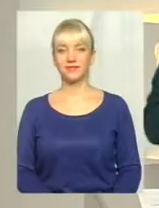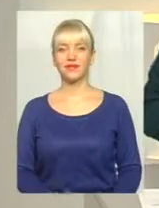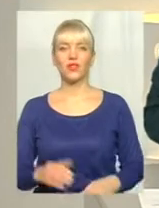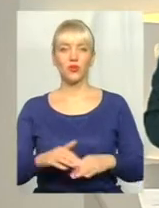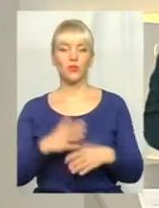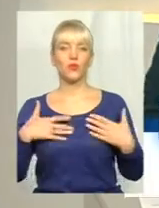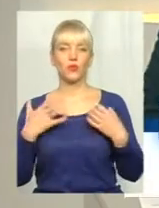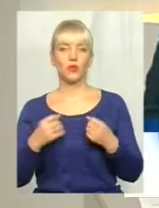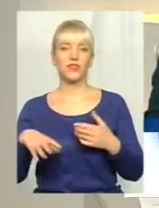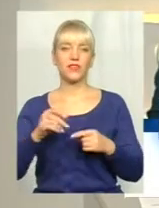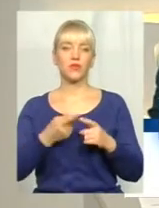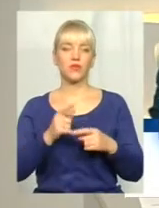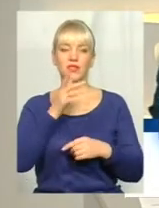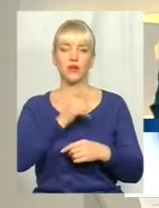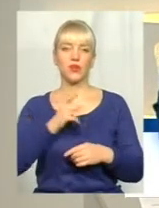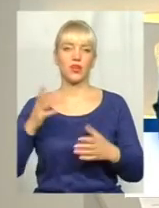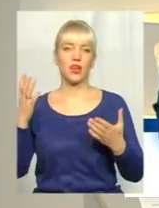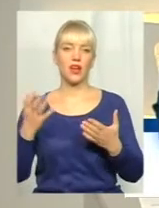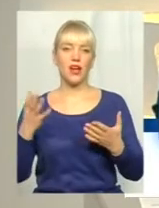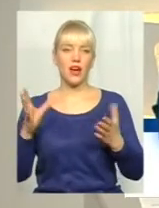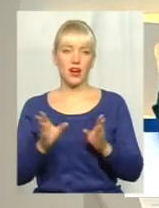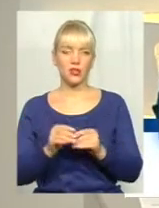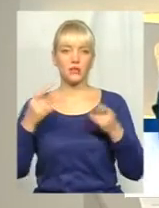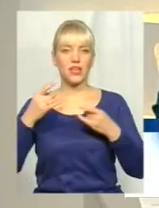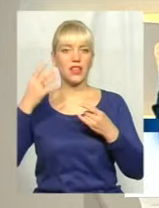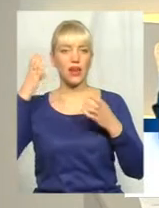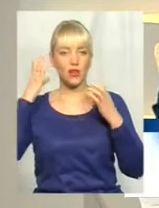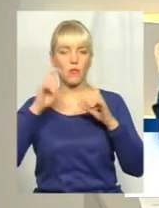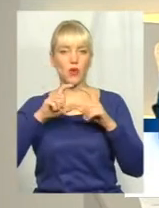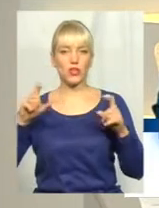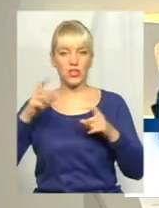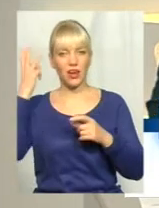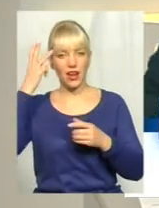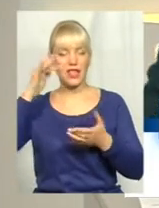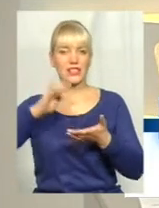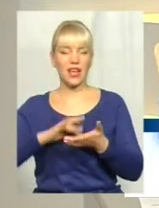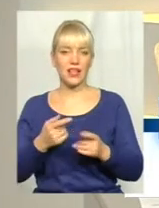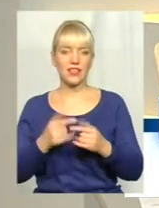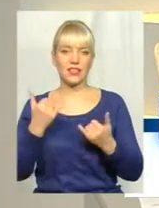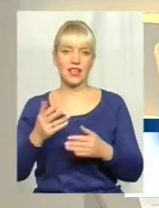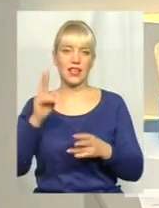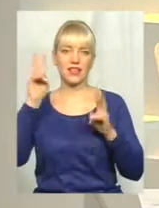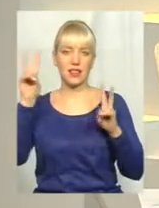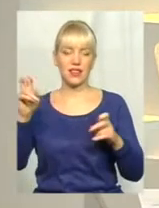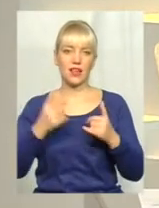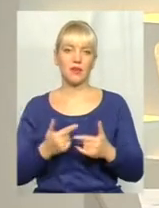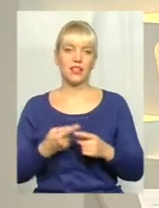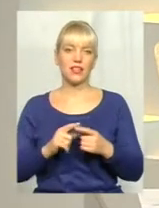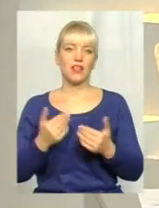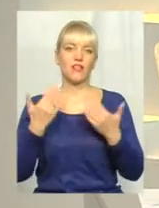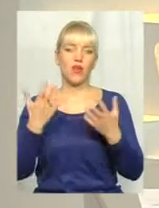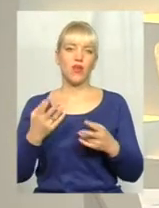Доброго здоров'я усім, хто у ці порі разом із телерадіокомпанією «Поділля Центр» на часі в прямому ефірі в «Тема», і це твоя